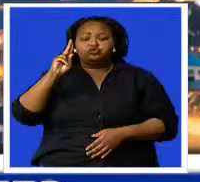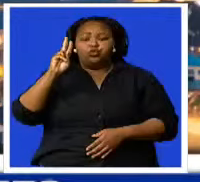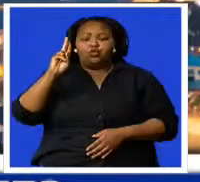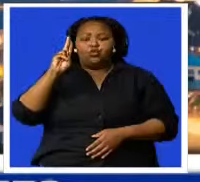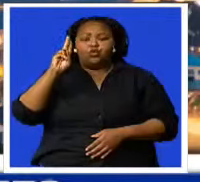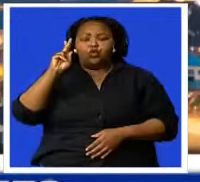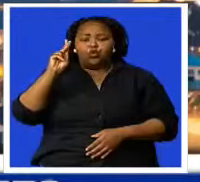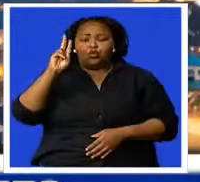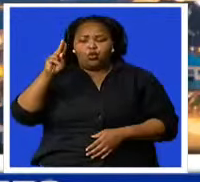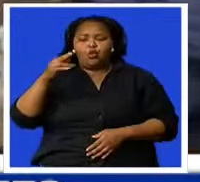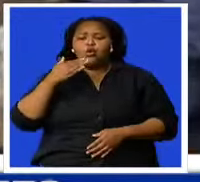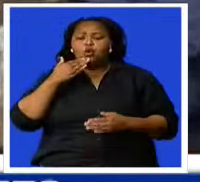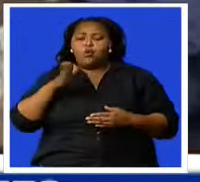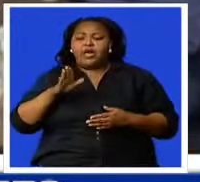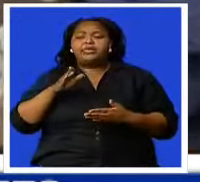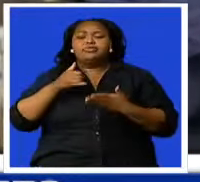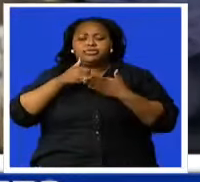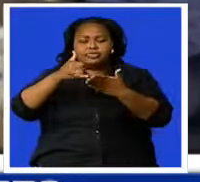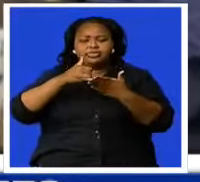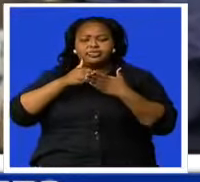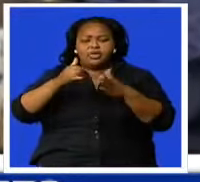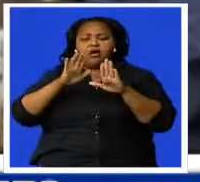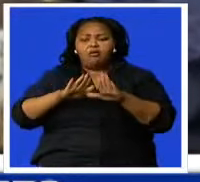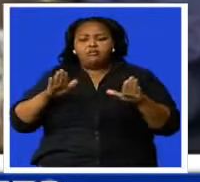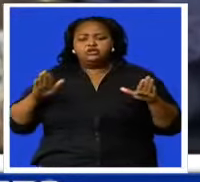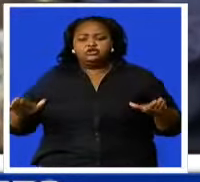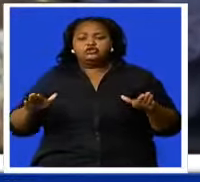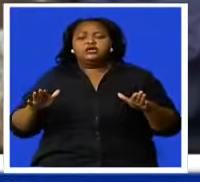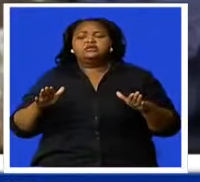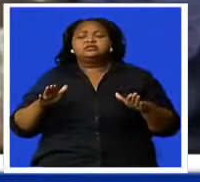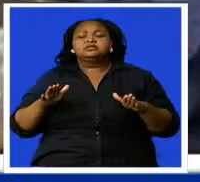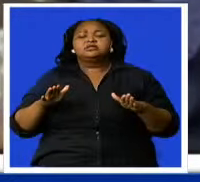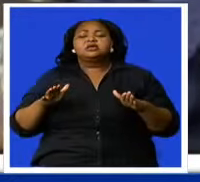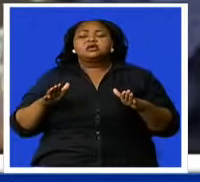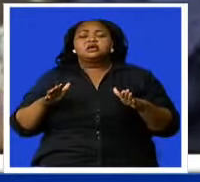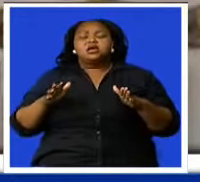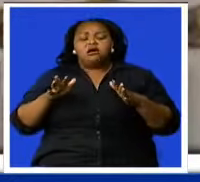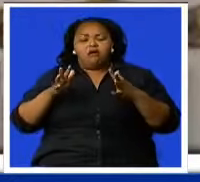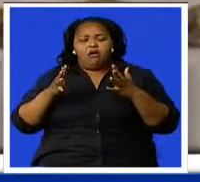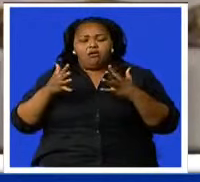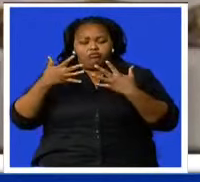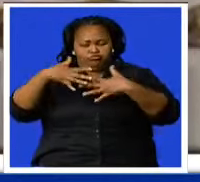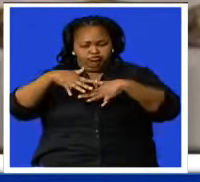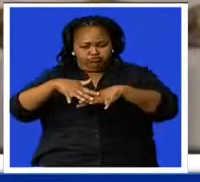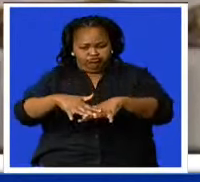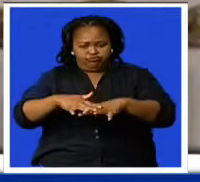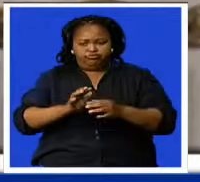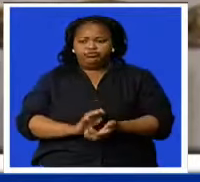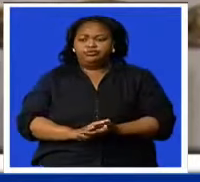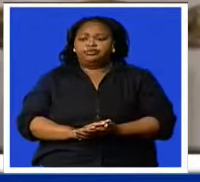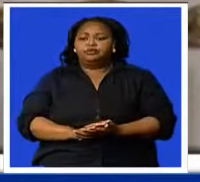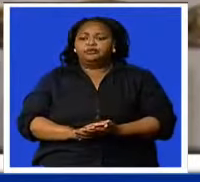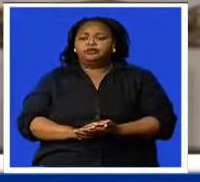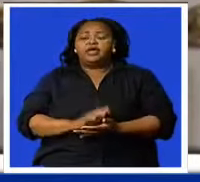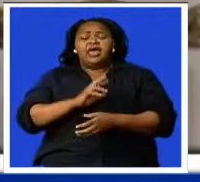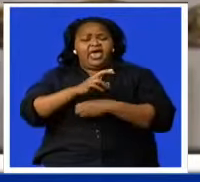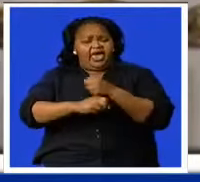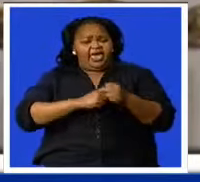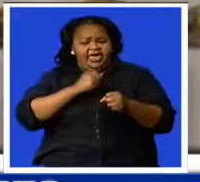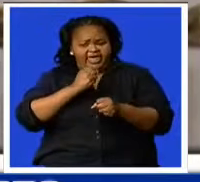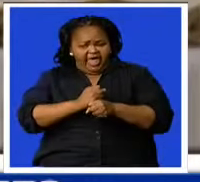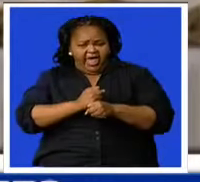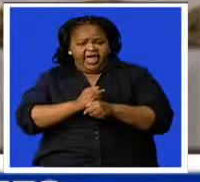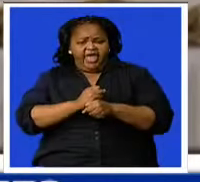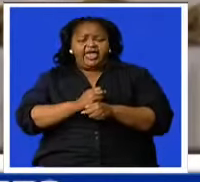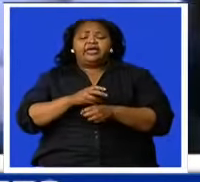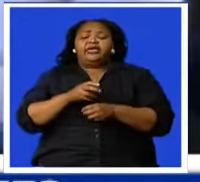ekwaluseni. Njalo ngeminyaka yenyuvesi yaseSwatini yaye ibe nemncintiswano wokuhlomelisa bafunze elihlangothini